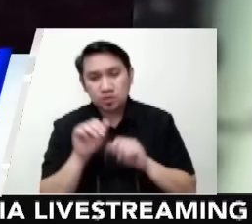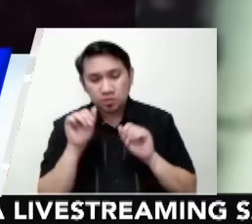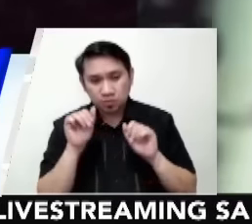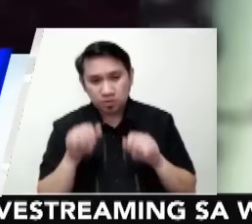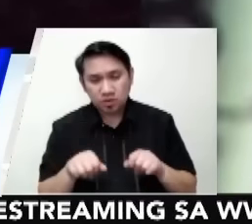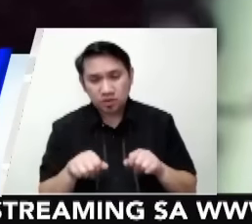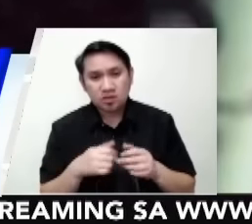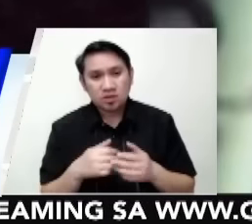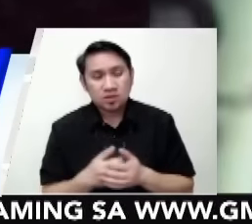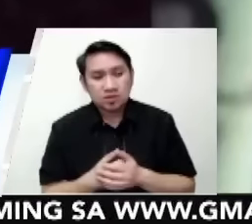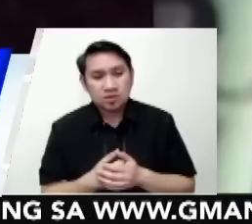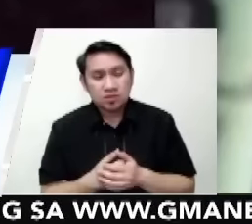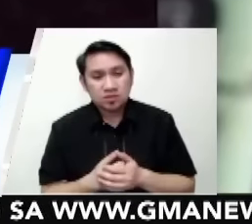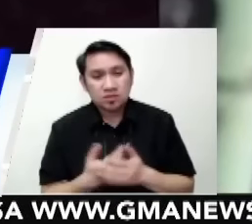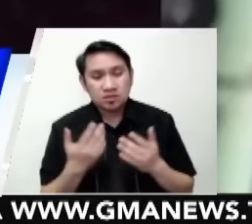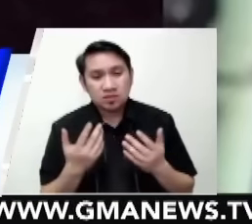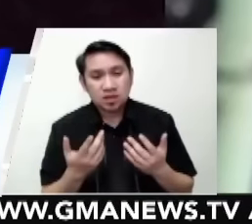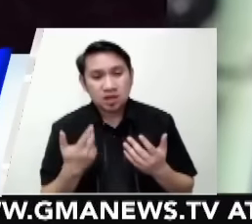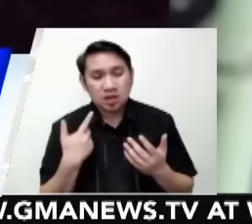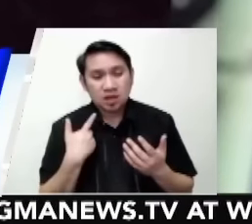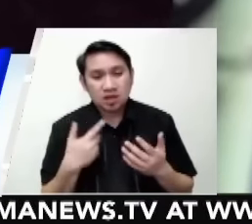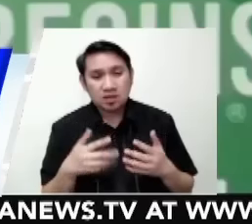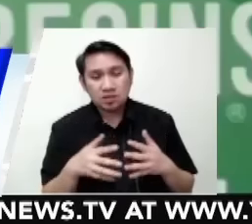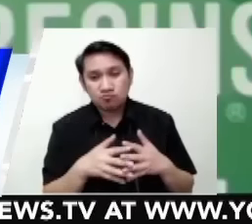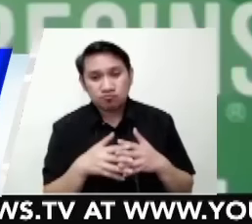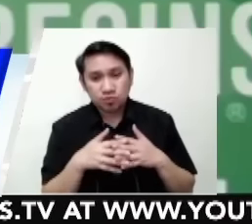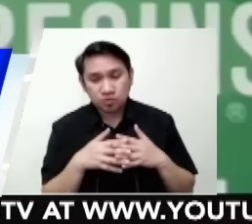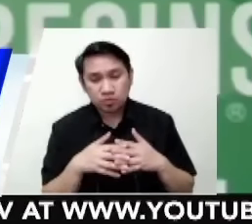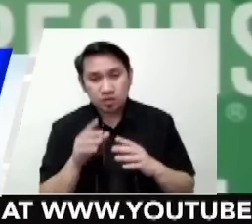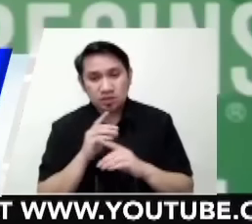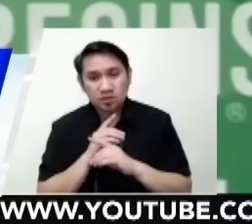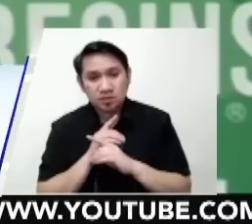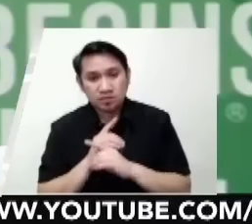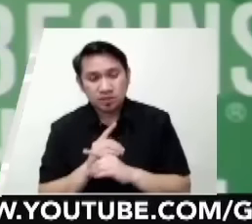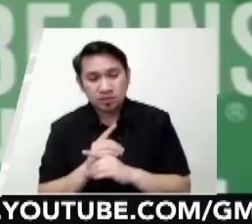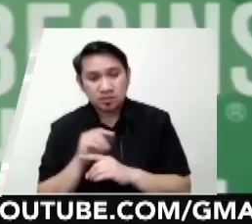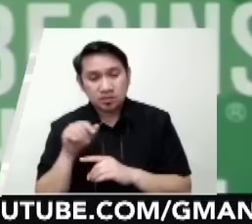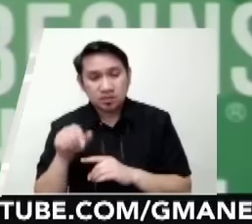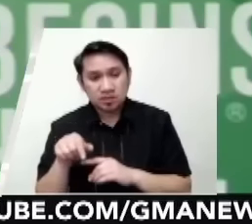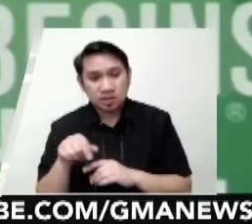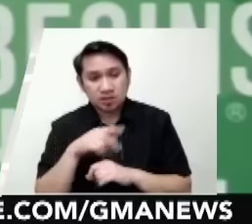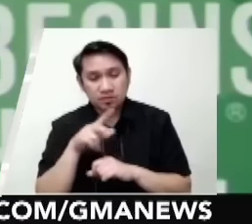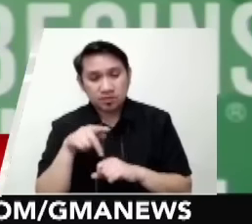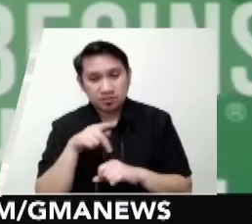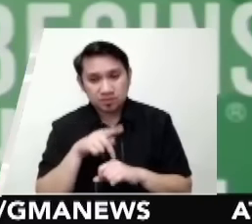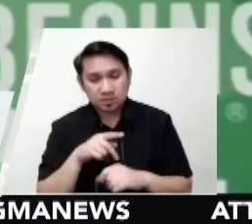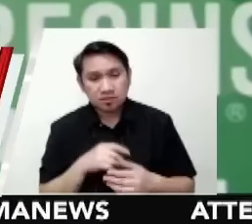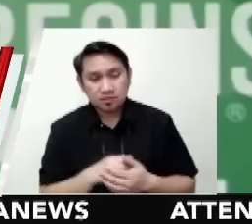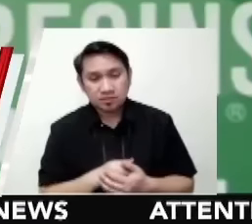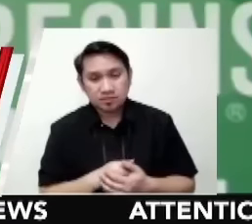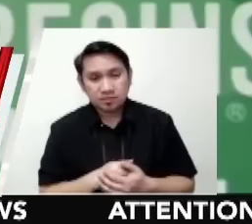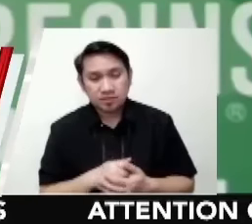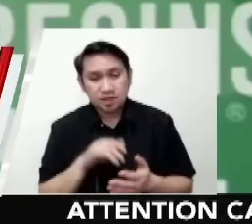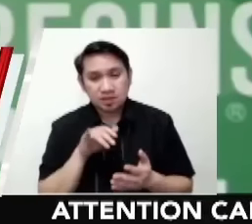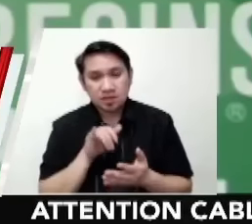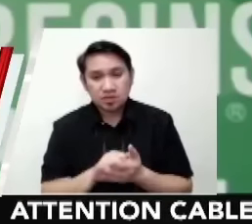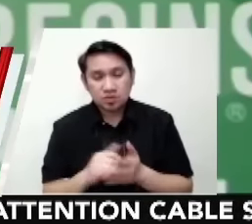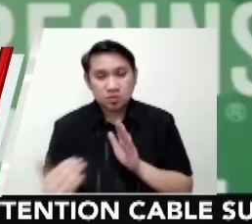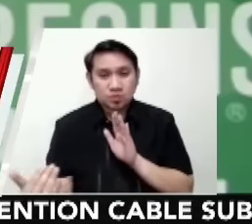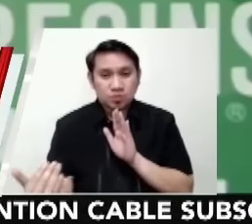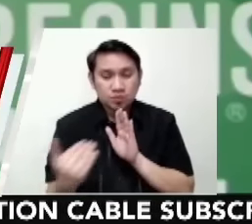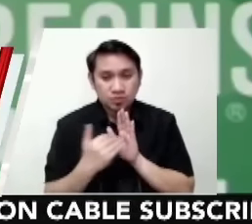Mutual Defense Treaty ng Amerika at Pilipinas. It's an unlawful arm attack that of course has caused